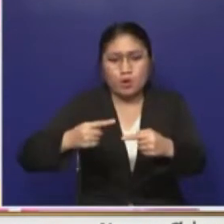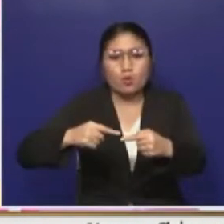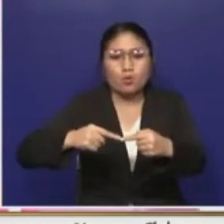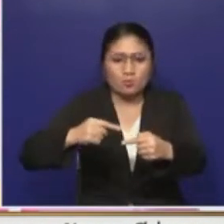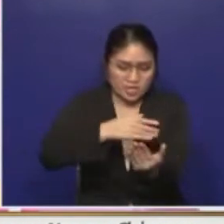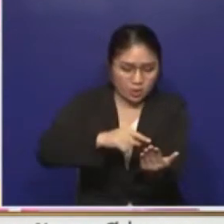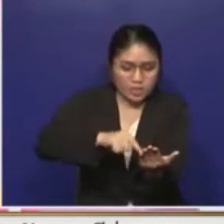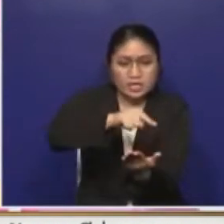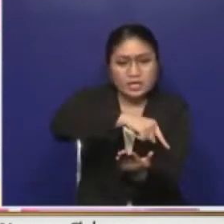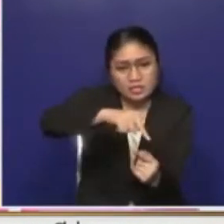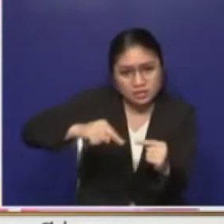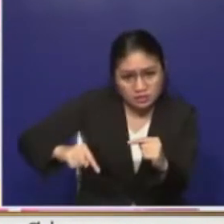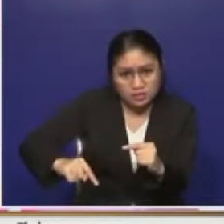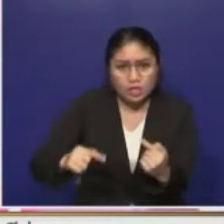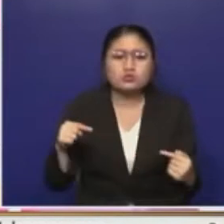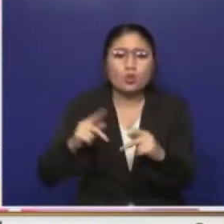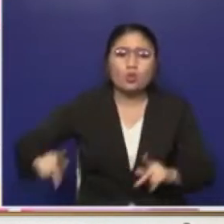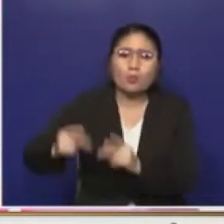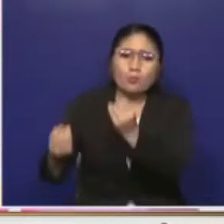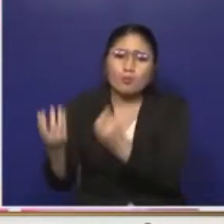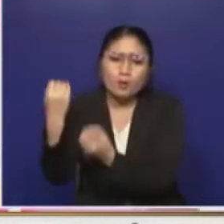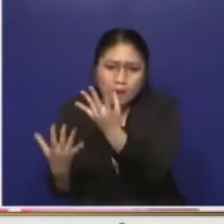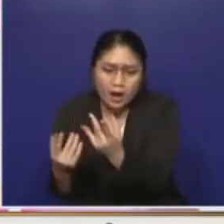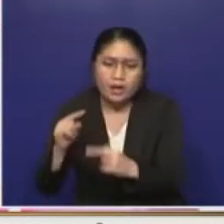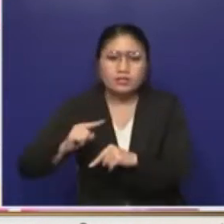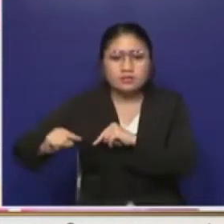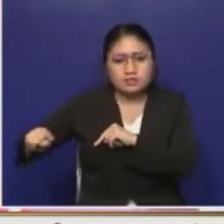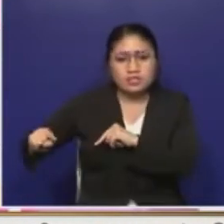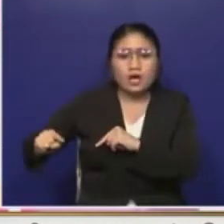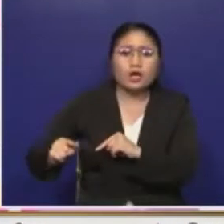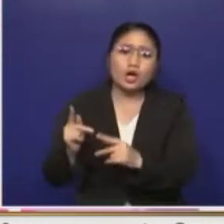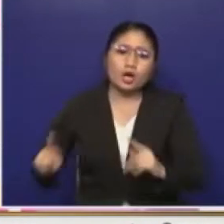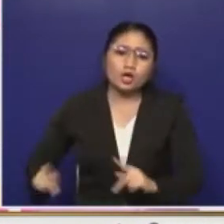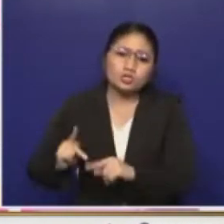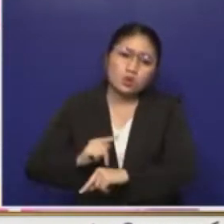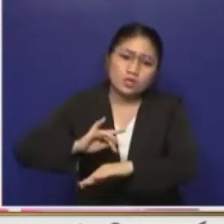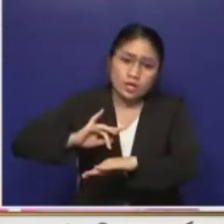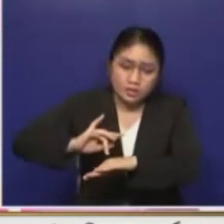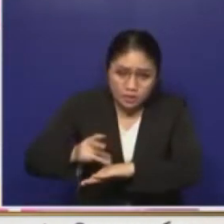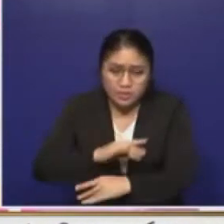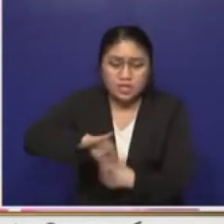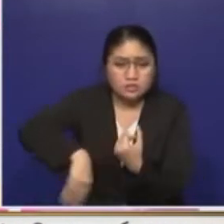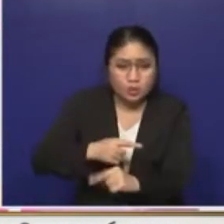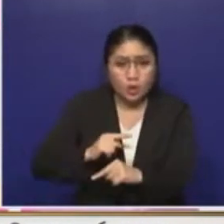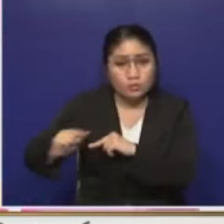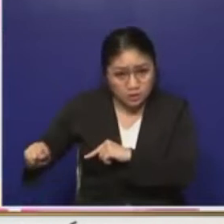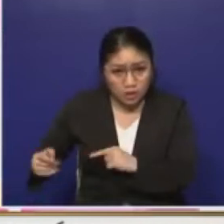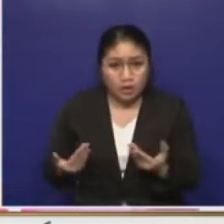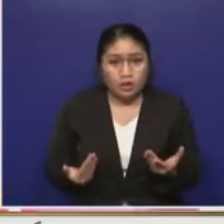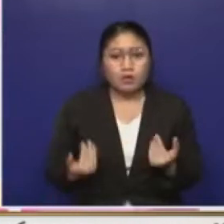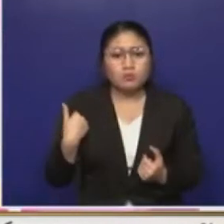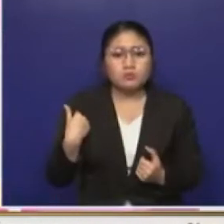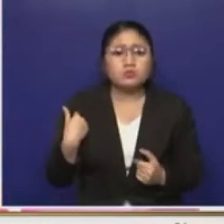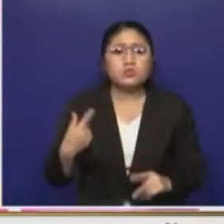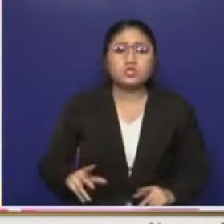รมป่าไม้จากกรมอุทยานแห่งชาติกระทรวงทรัพยากรธรรมชาติและสิ่งแวดล้อมจากสำนักงานปฏิรูปที่ดิน